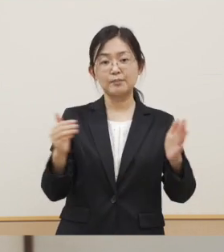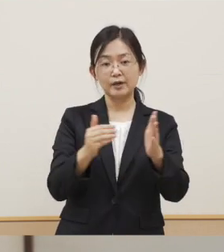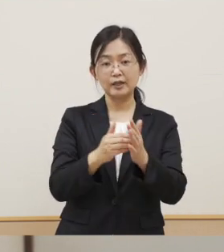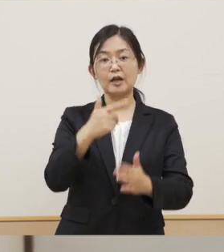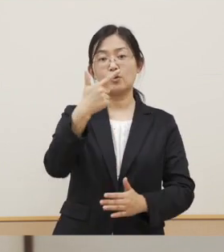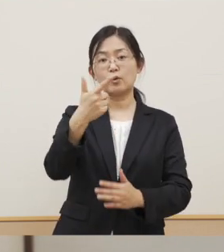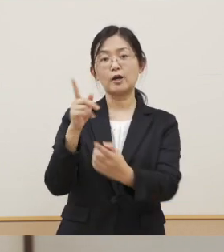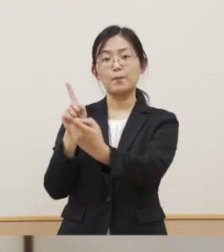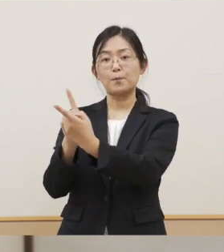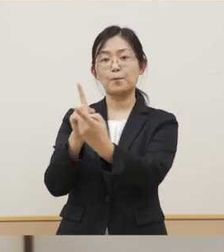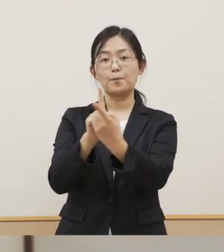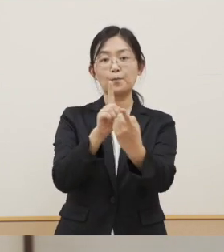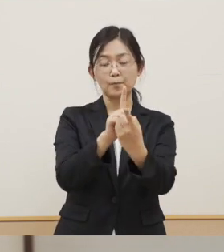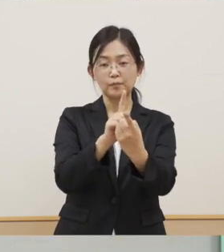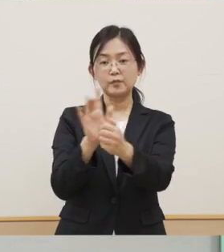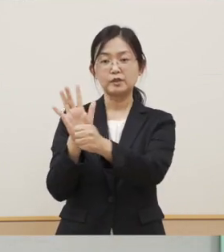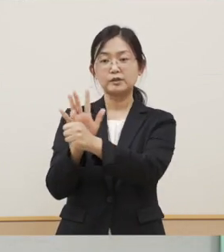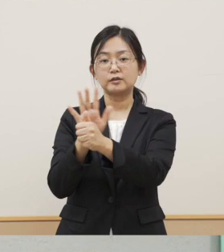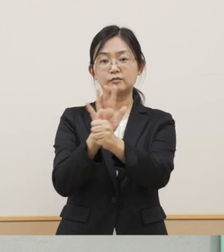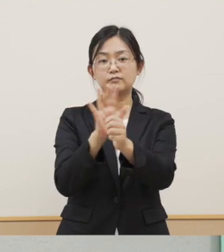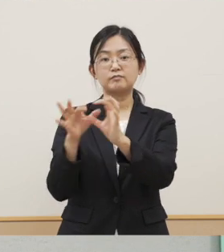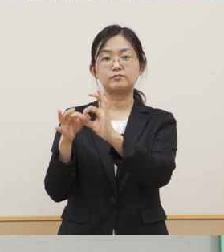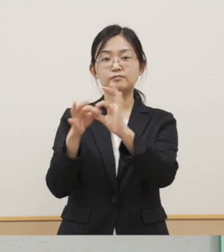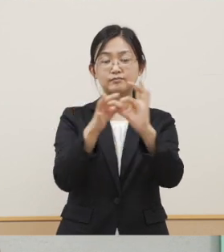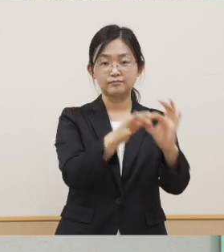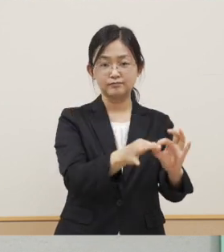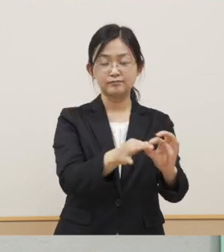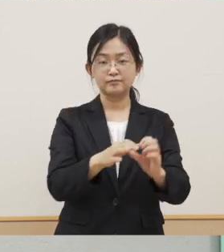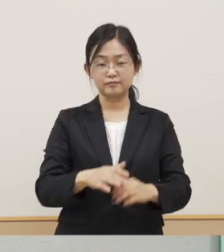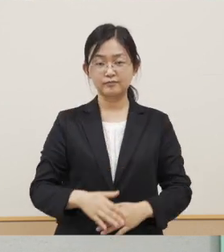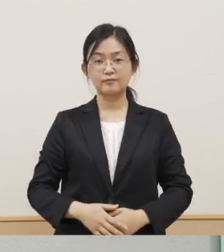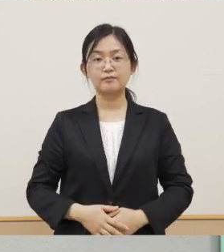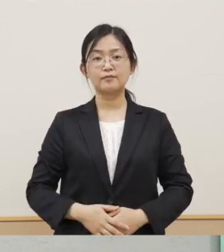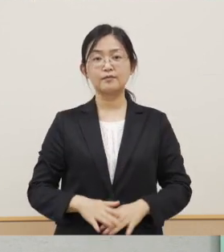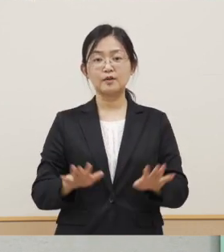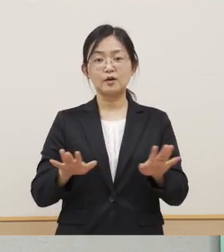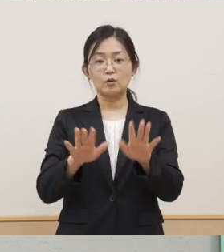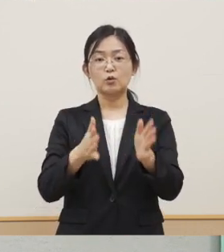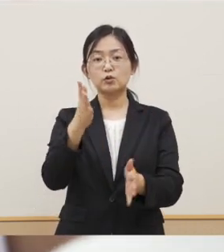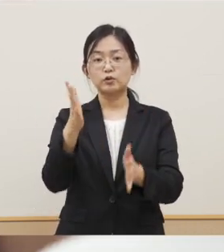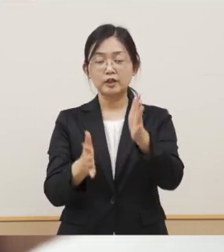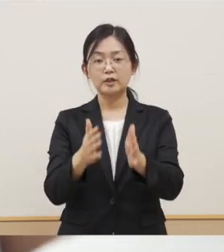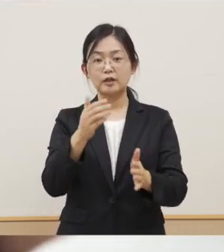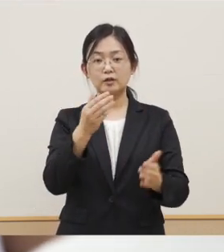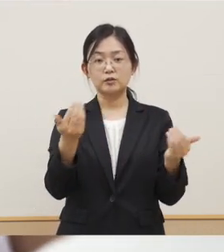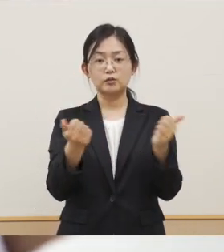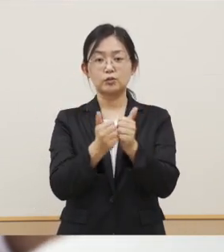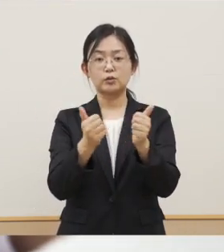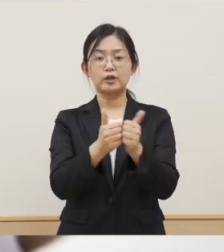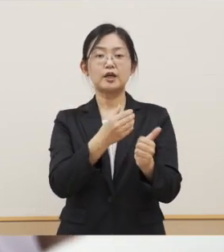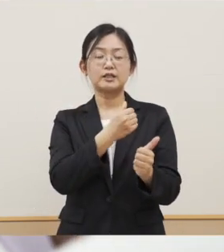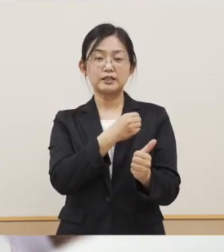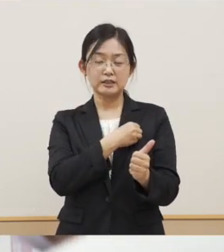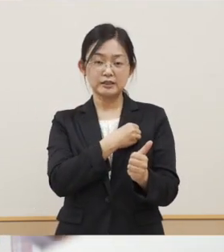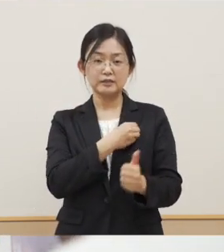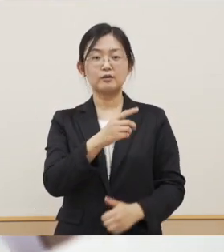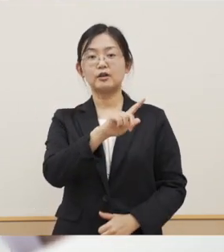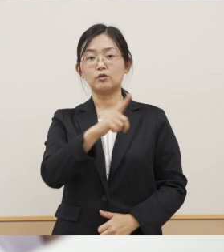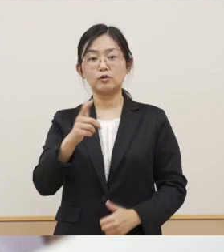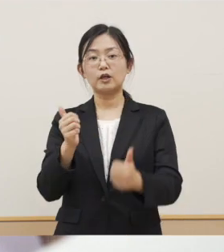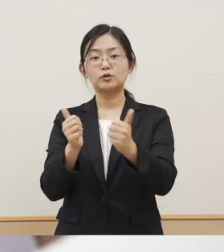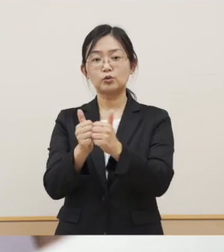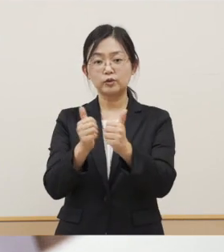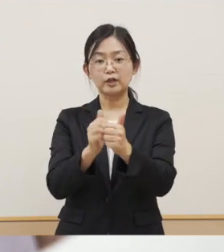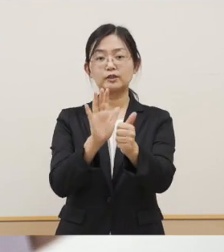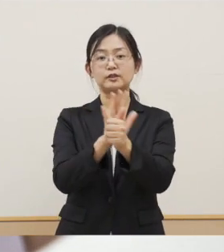支援します。また、子育てコンシェルジュがさまざまな子育てに関する相談支援も行います